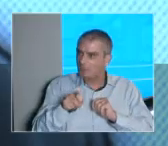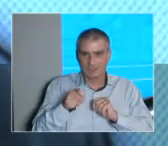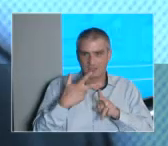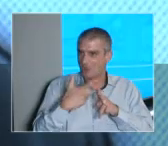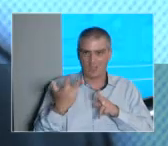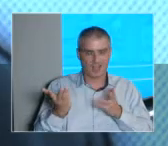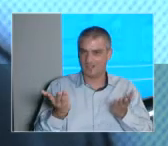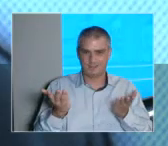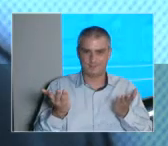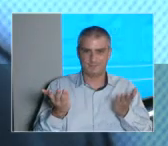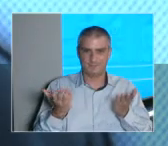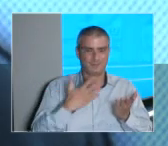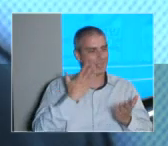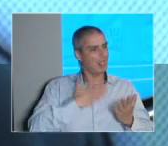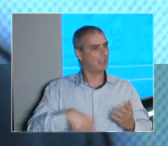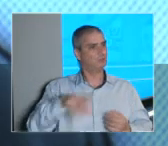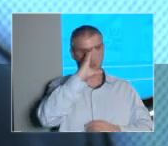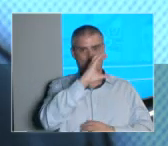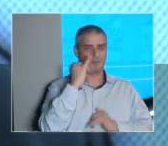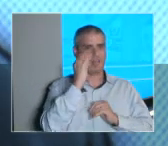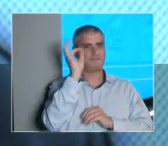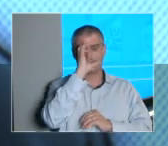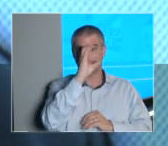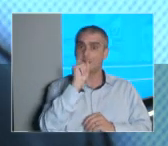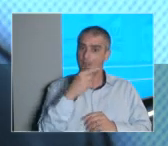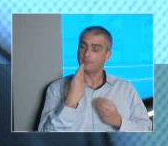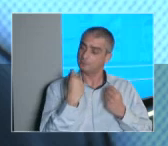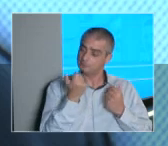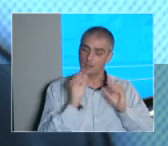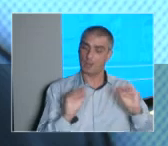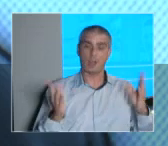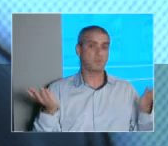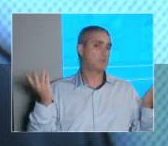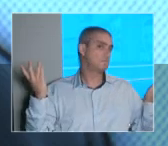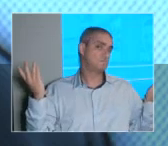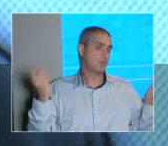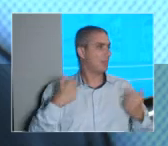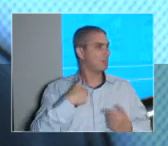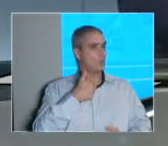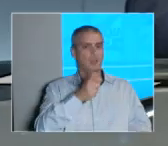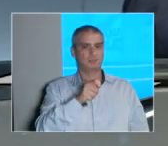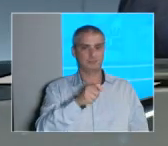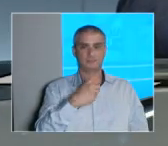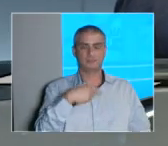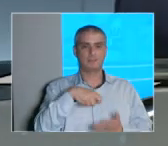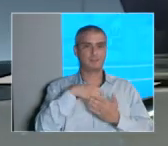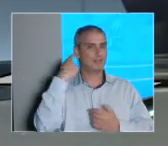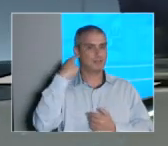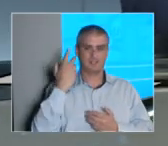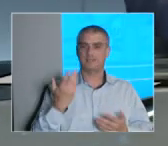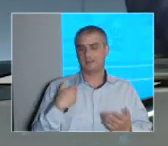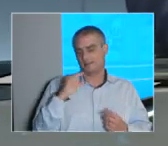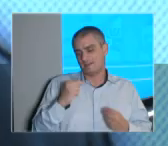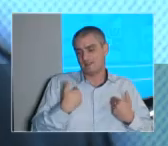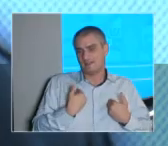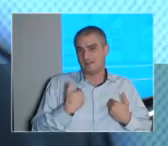רק לרצות את הצופים להביא רייטינג, אלא גם קצת למד משהו. אז אני לא יודע אם אנחנו... ערוץ כנסת, מתקנים אותנו באוזנייה. אני